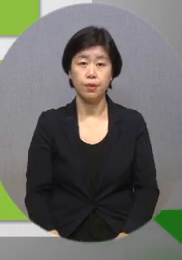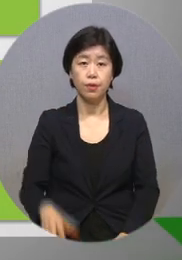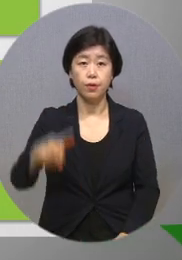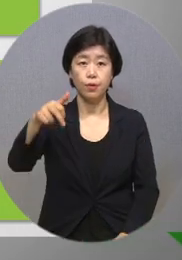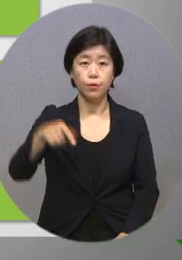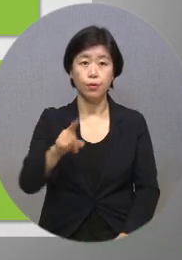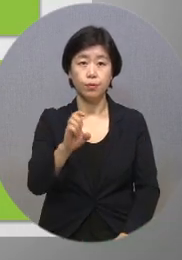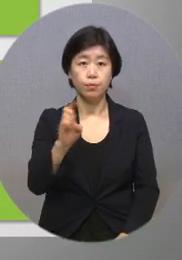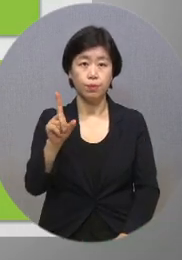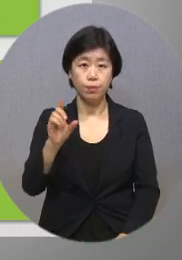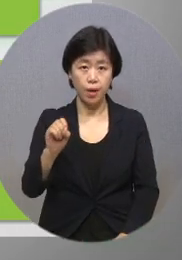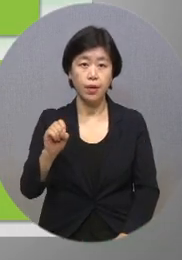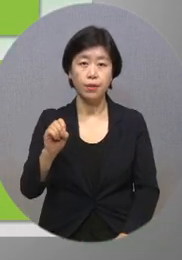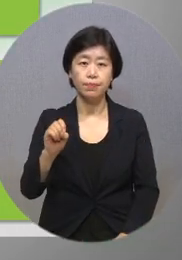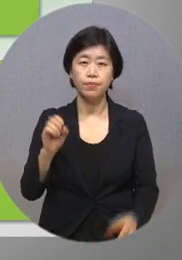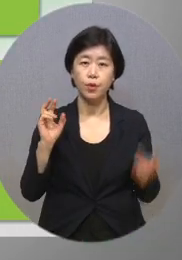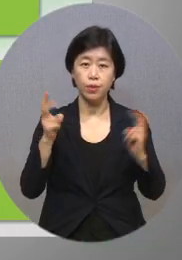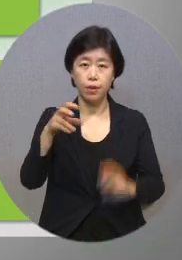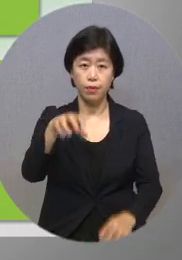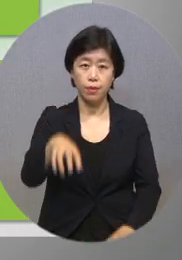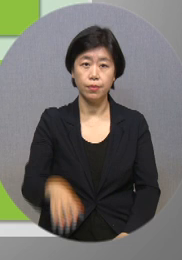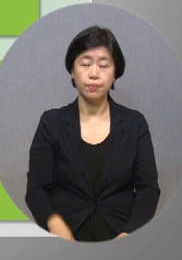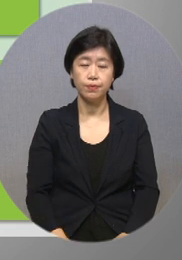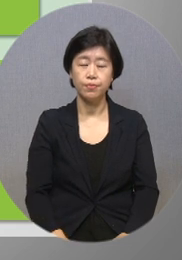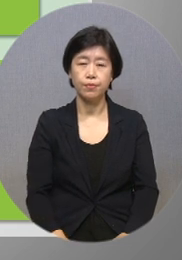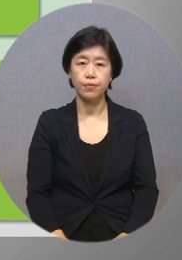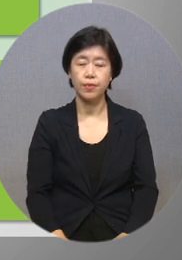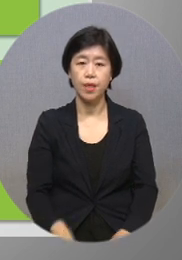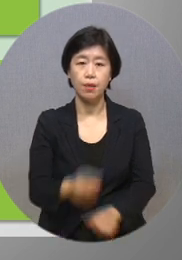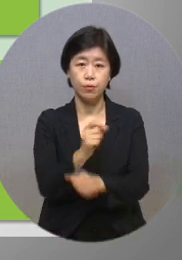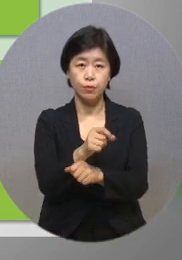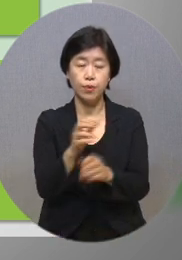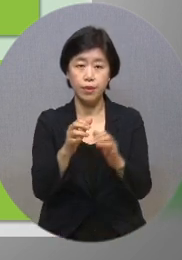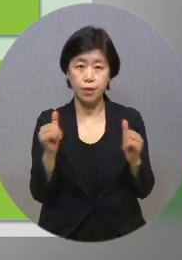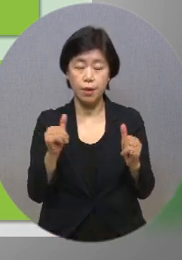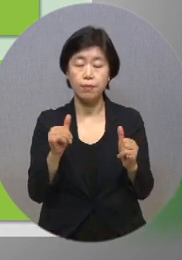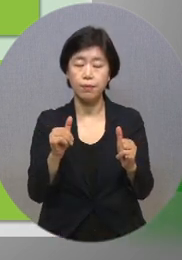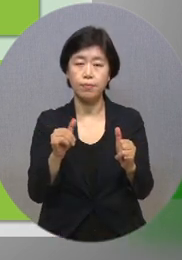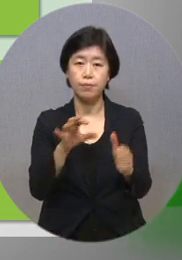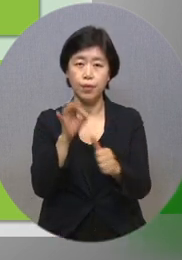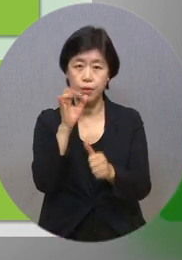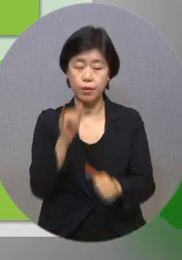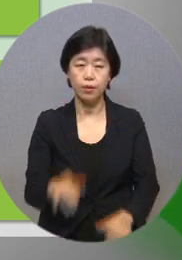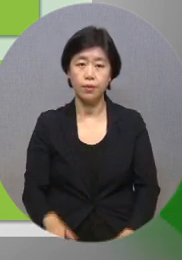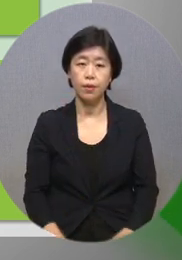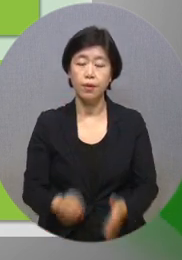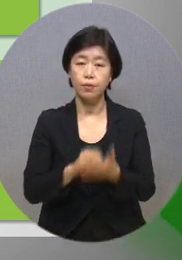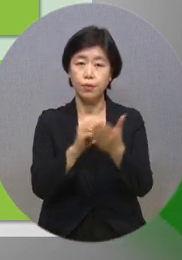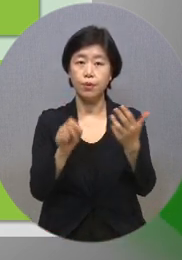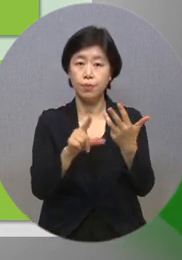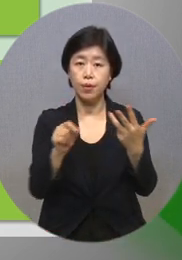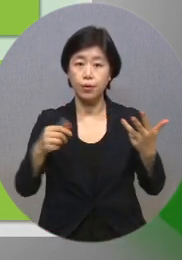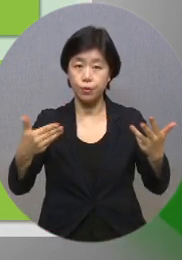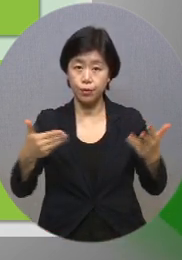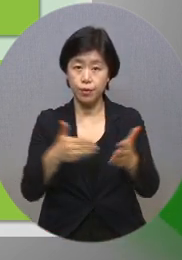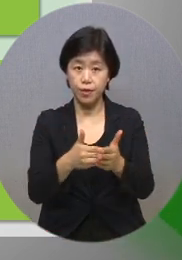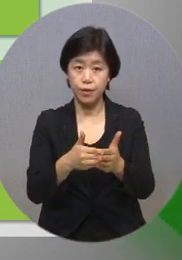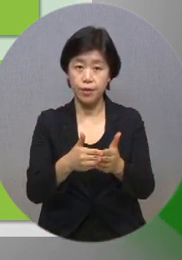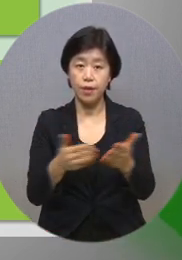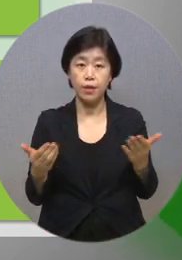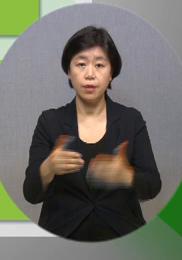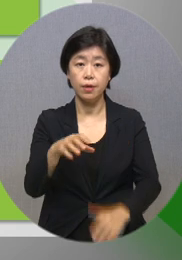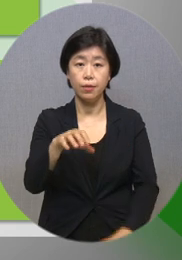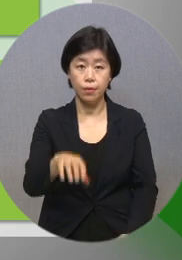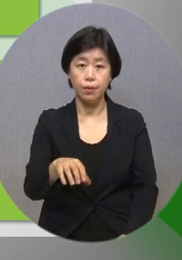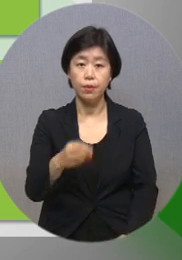쿠팡 로지스틱스 서비스 유한회사에서 인사사무원을 모집합니다. 접수마감일은 8월 9일까지며